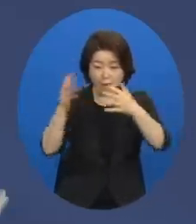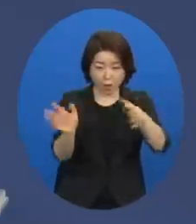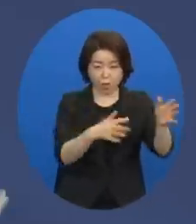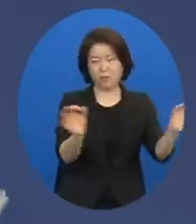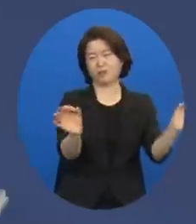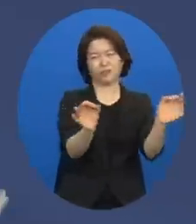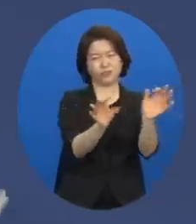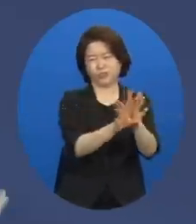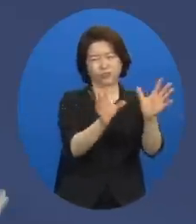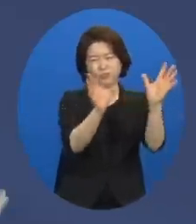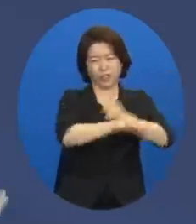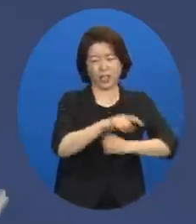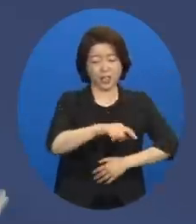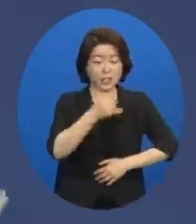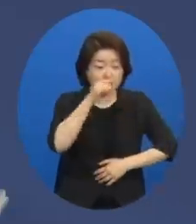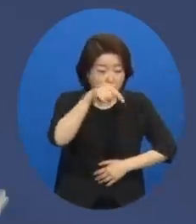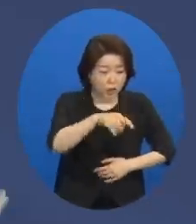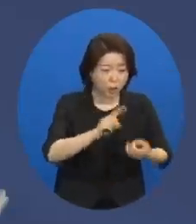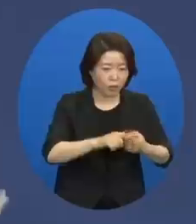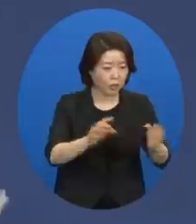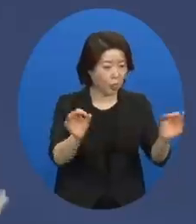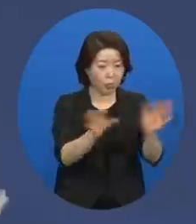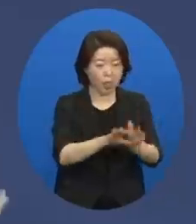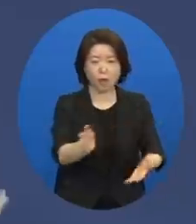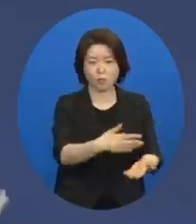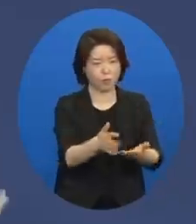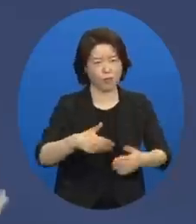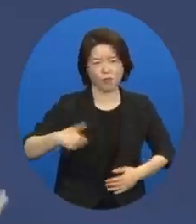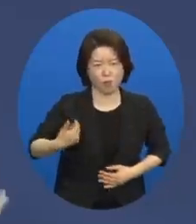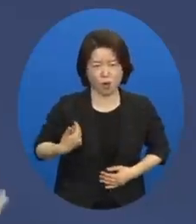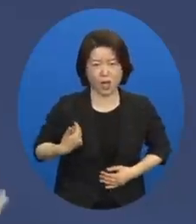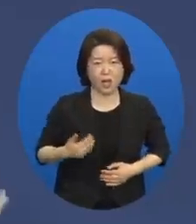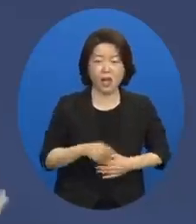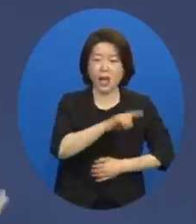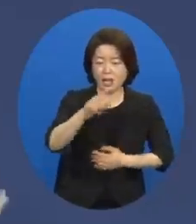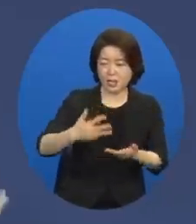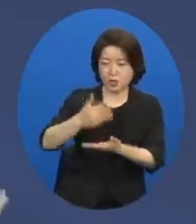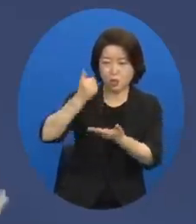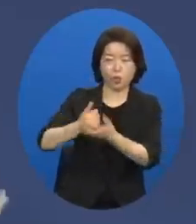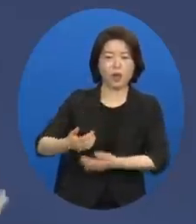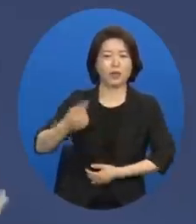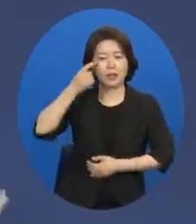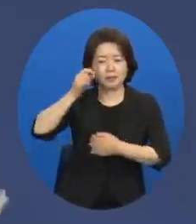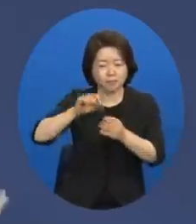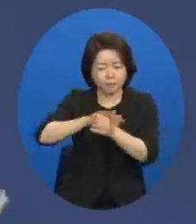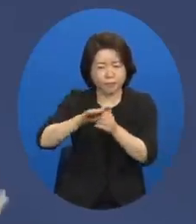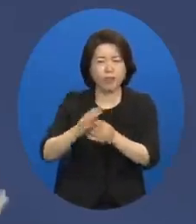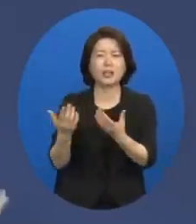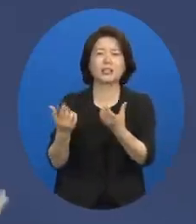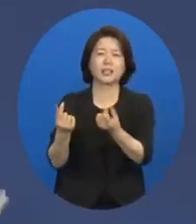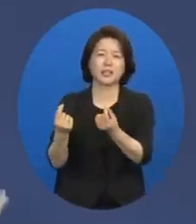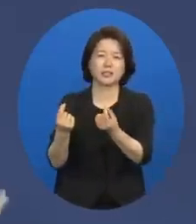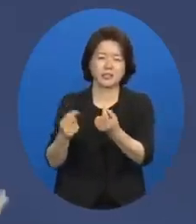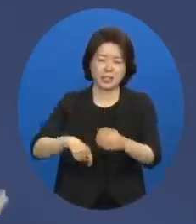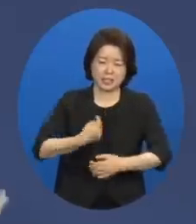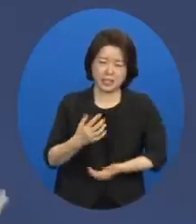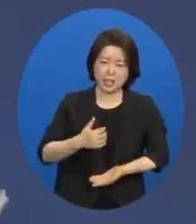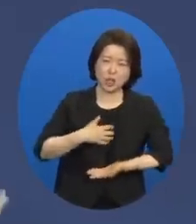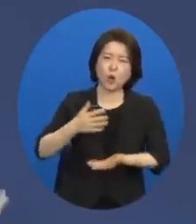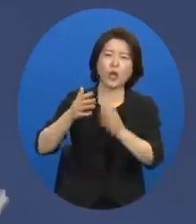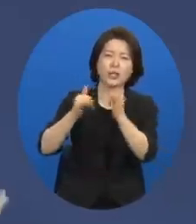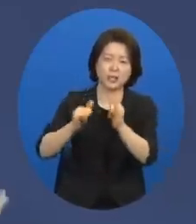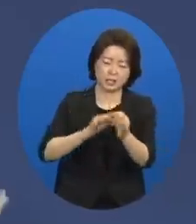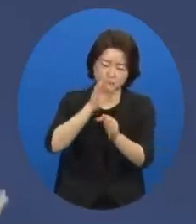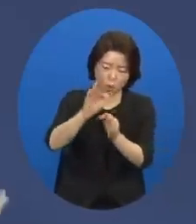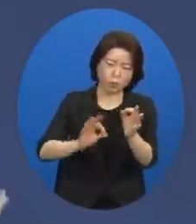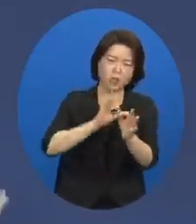없어지나니 그 있던 자리도 다시 알지 못하거니와 여호와의 인자하심은 자기를 경외하는 자에게 영원부터 영원까지 이르며 그의